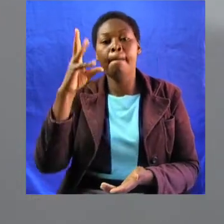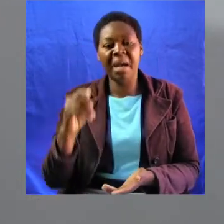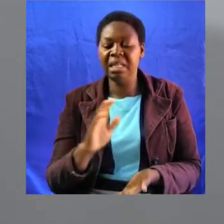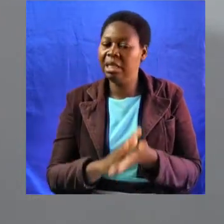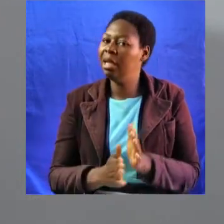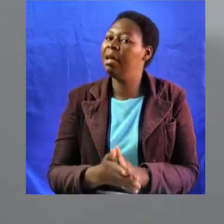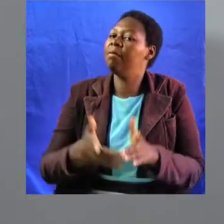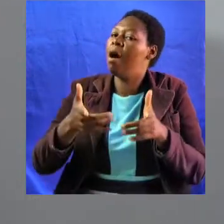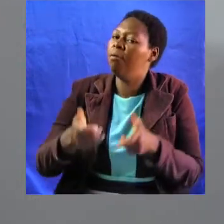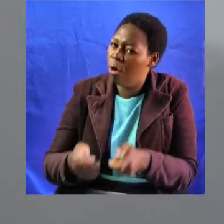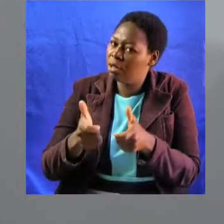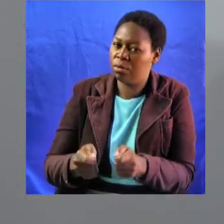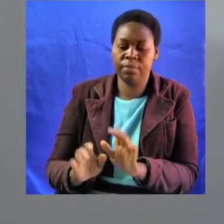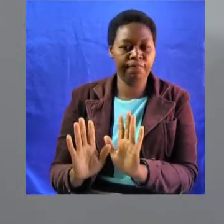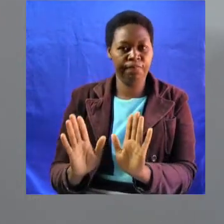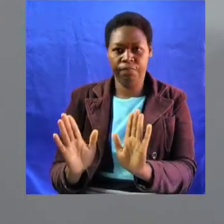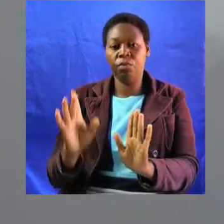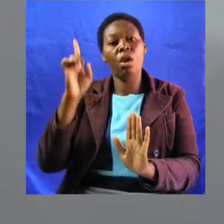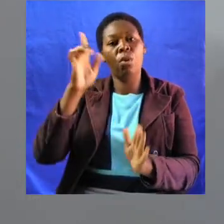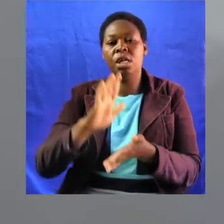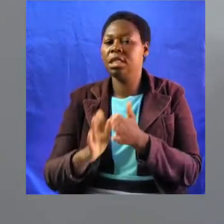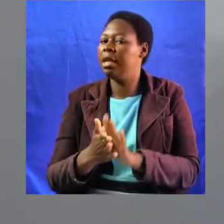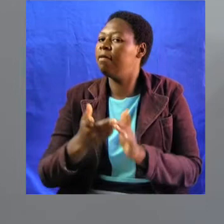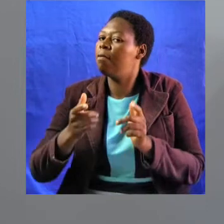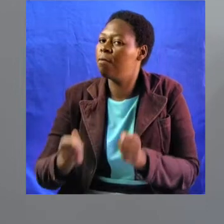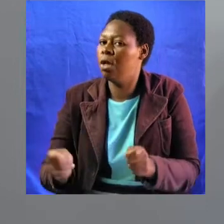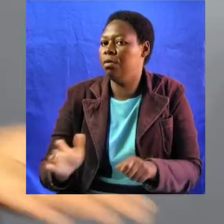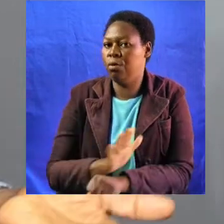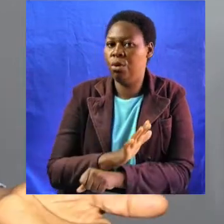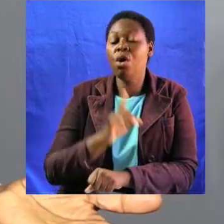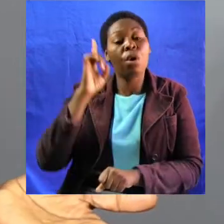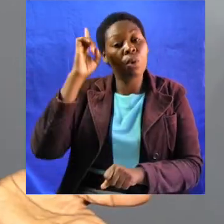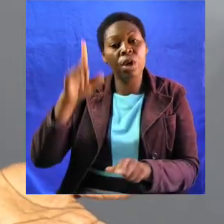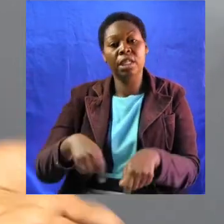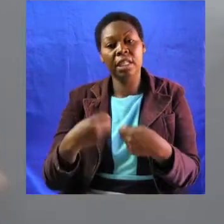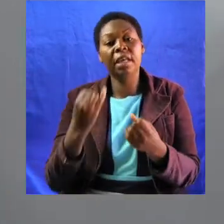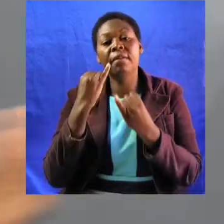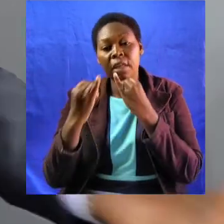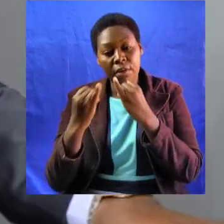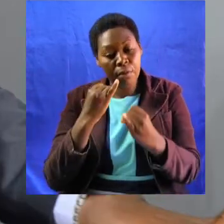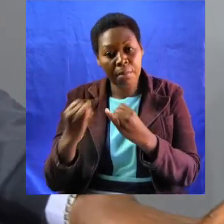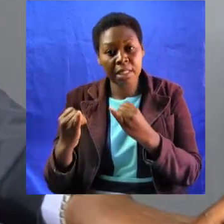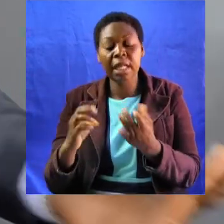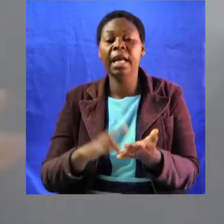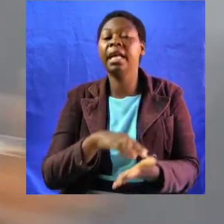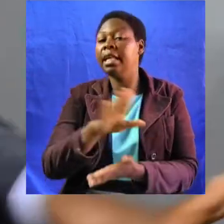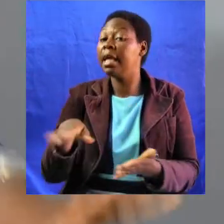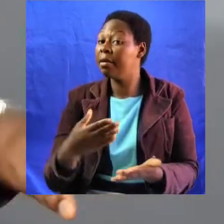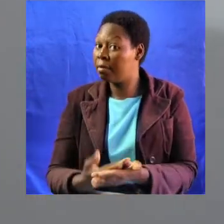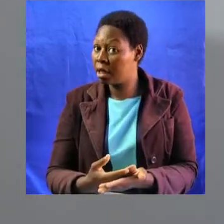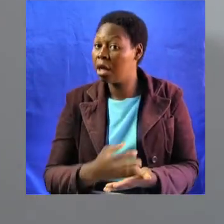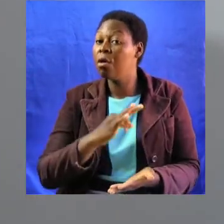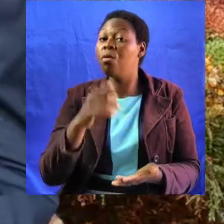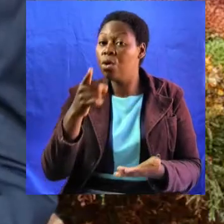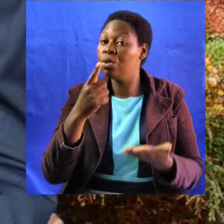muchibata chini ichi. Haaite zvekumanikidza. Anoisa information ne providence inoita kuti u decide